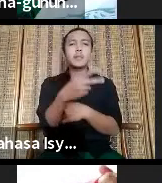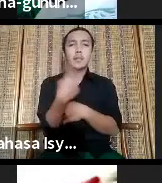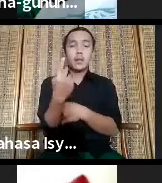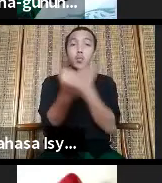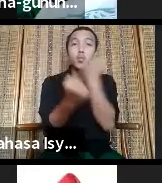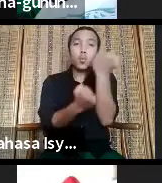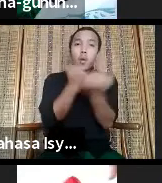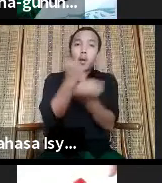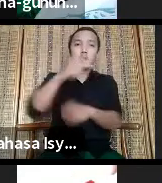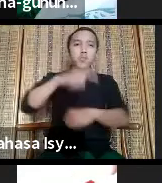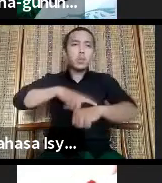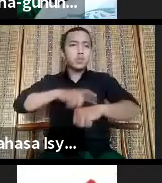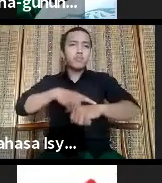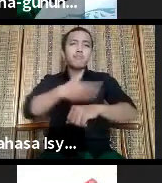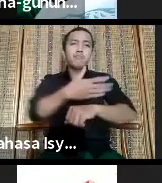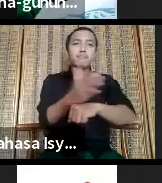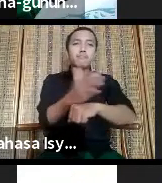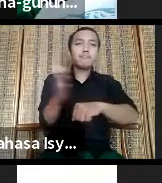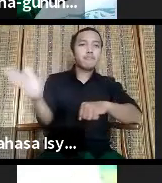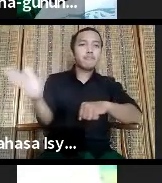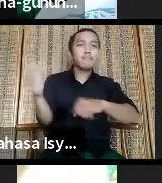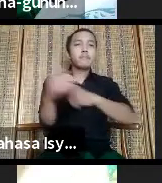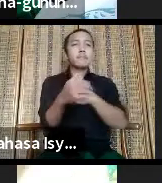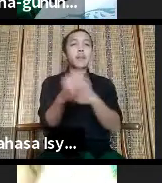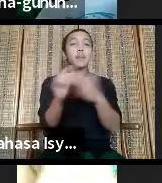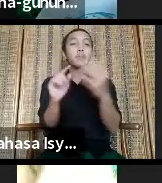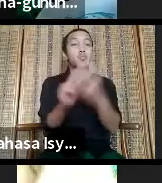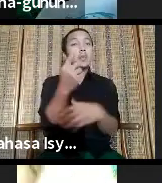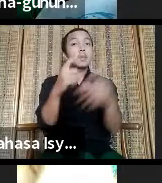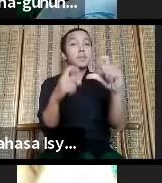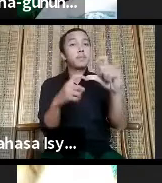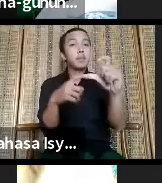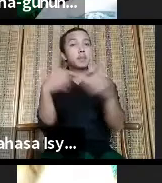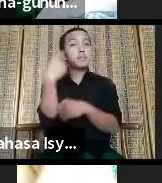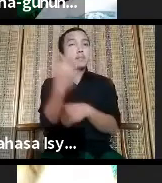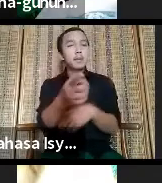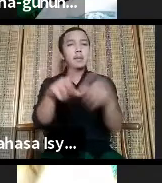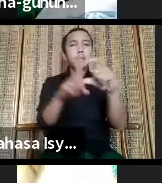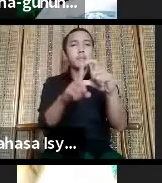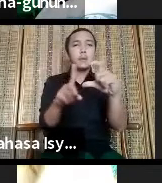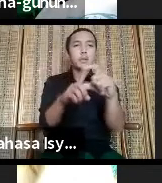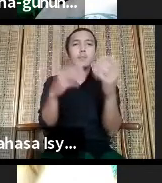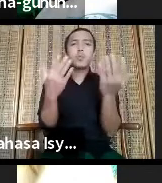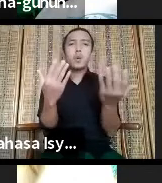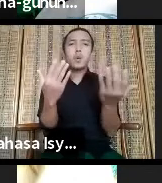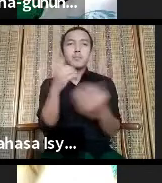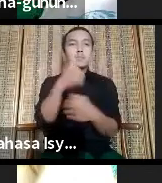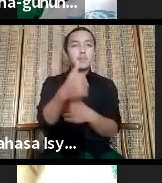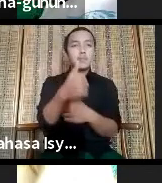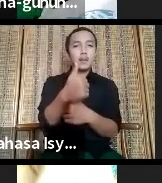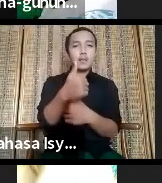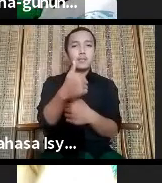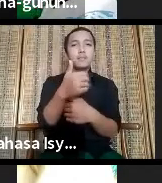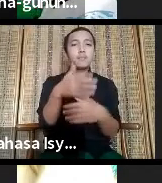panjang, mulai September sampai Desember. Mudah-mudahan kita selalu mampu menjalankan tugas-tugas dengan baik. Kami